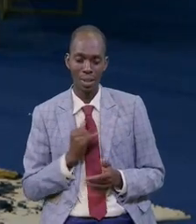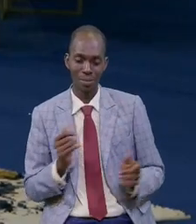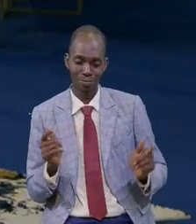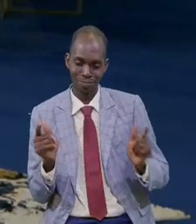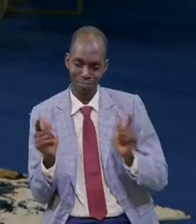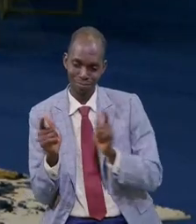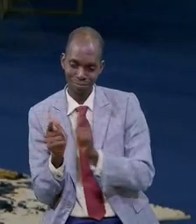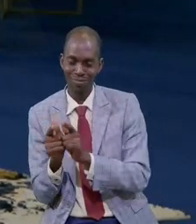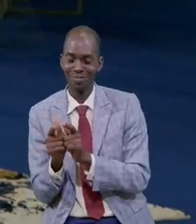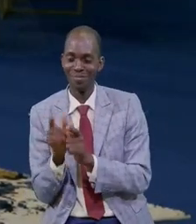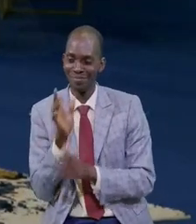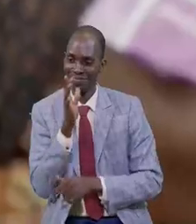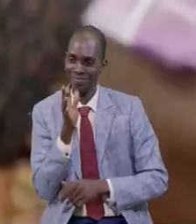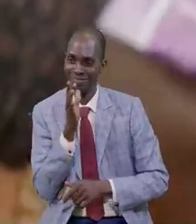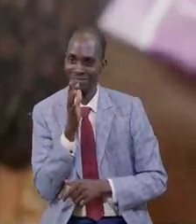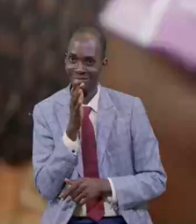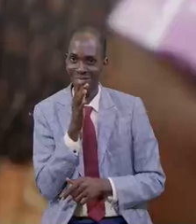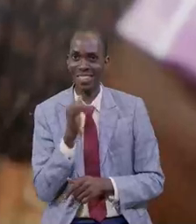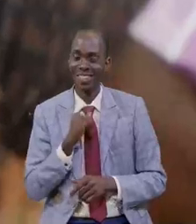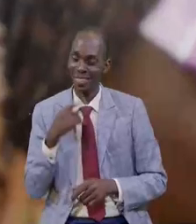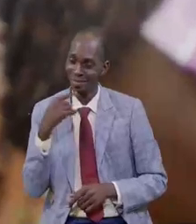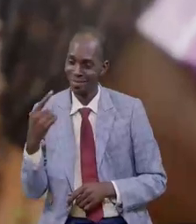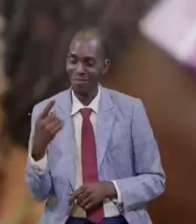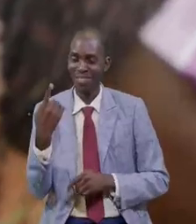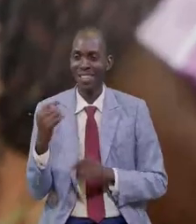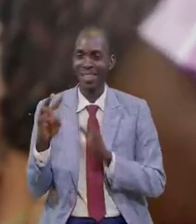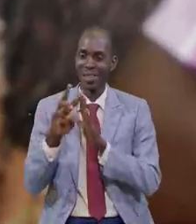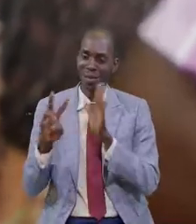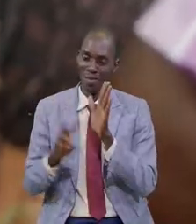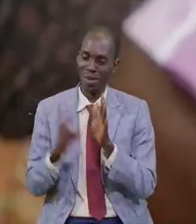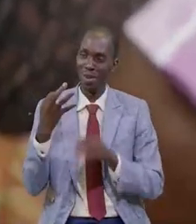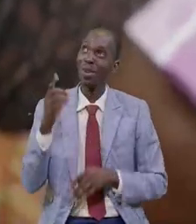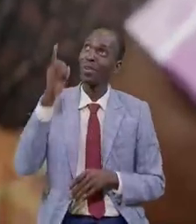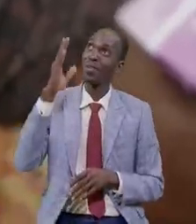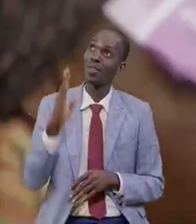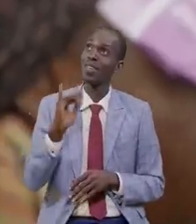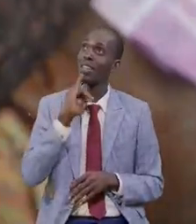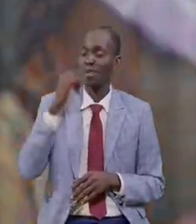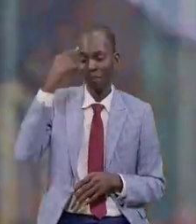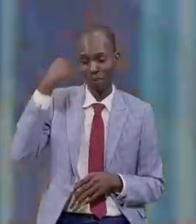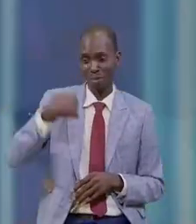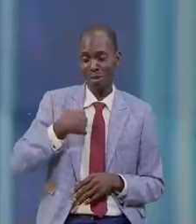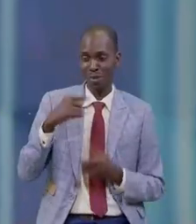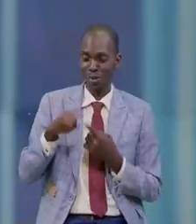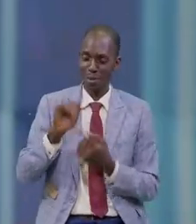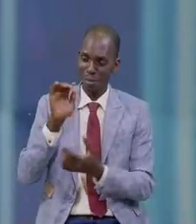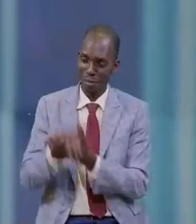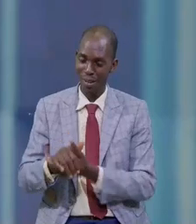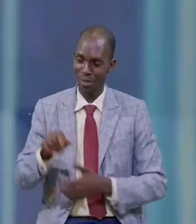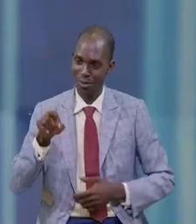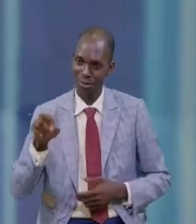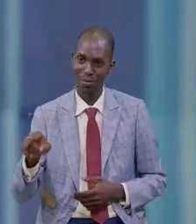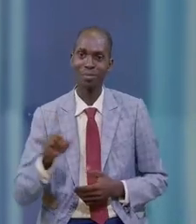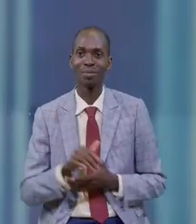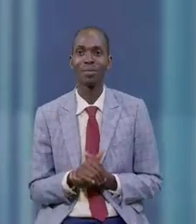et j'ai dit la volonté de Dieu c'est pour moi c'est que tu m'épouses